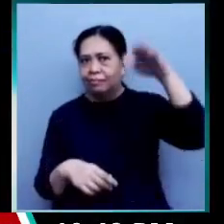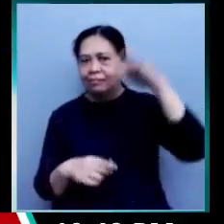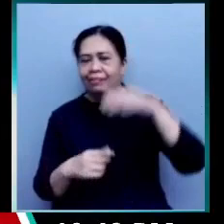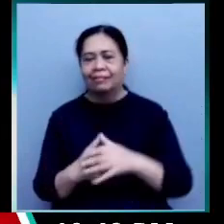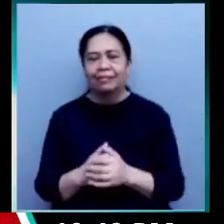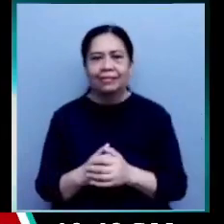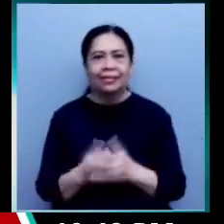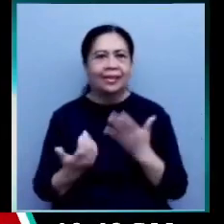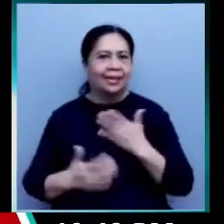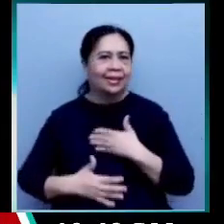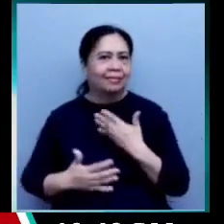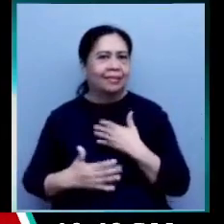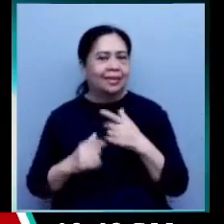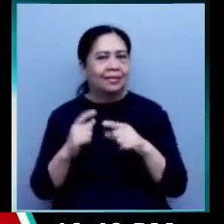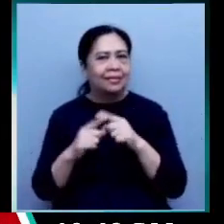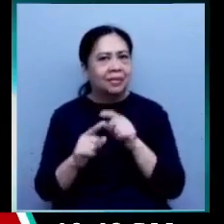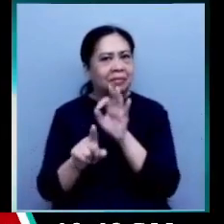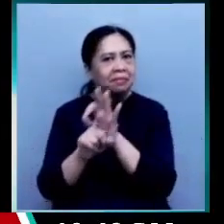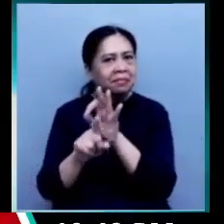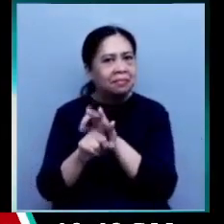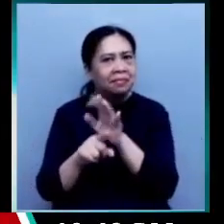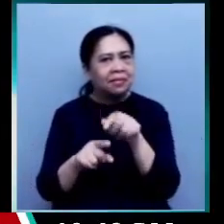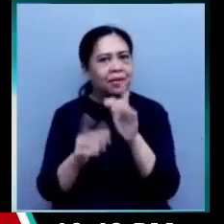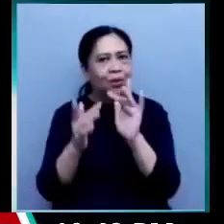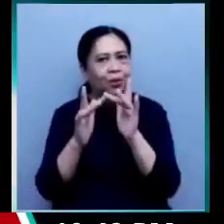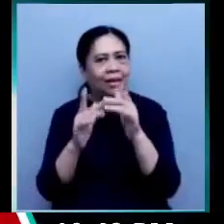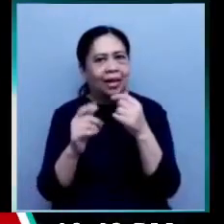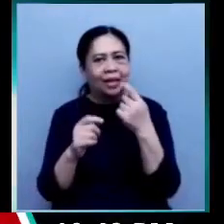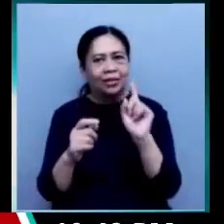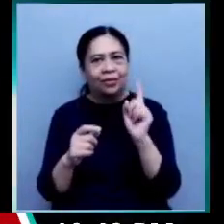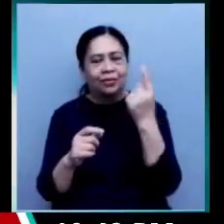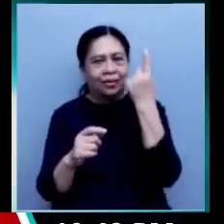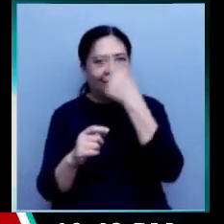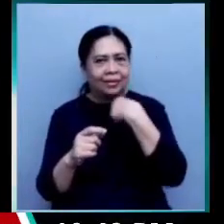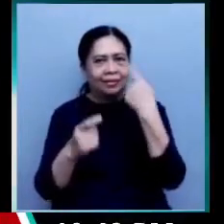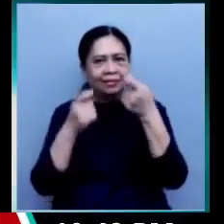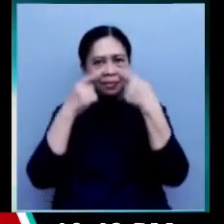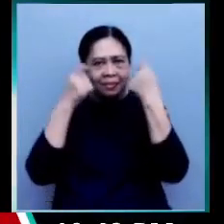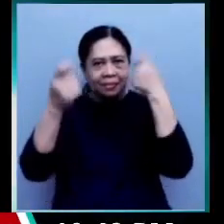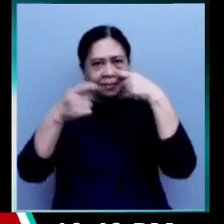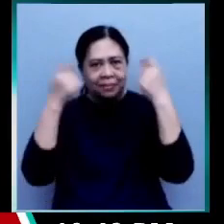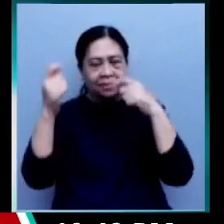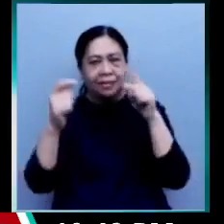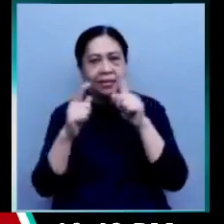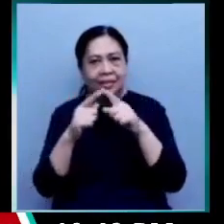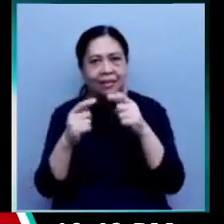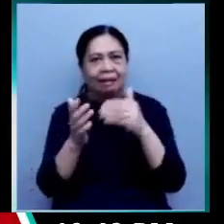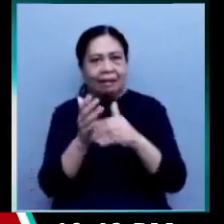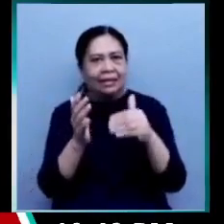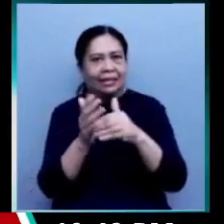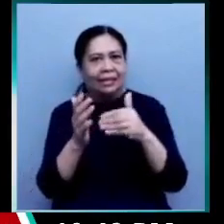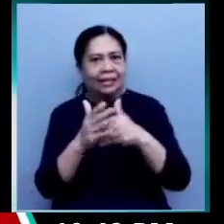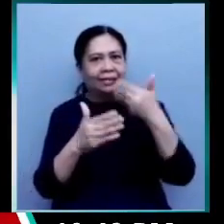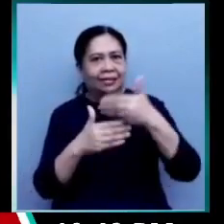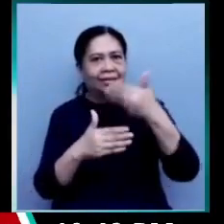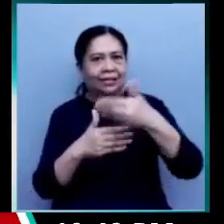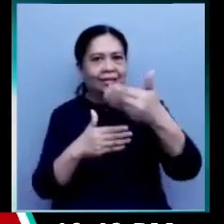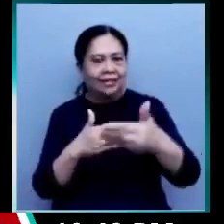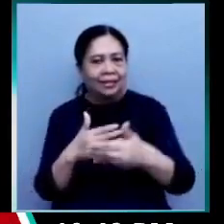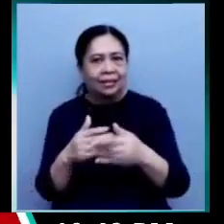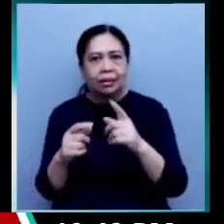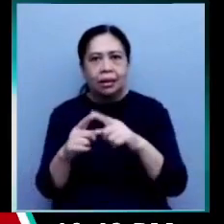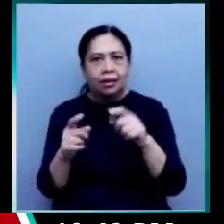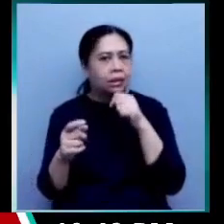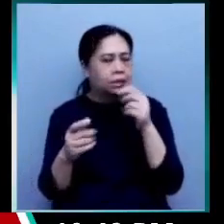siya nang magustuhan online ang kanyang unang makeup transformation hanggang sa nagsunod-sunod na ito. Pero hindi raw madali